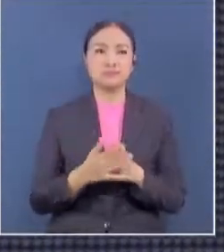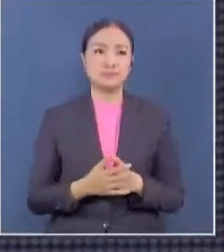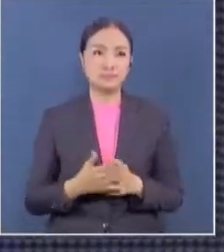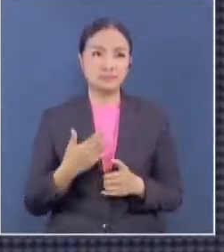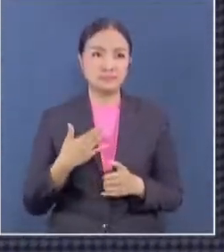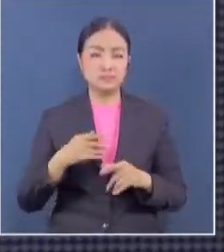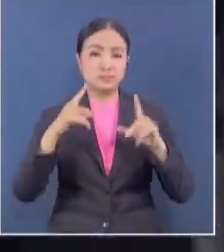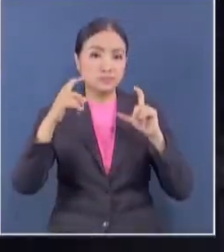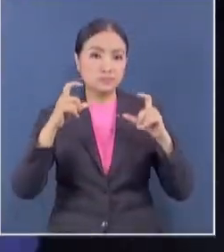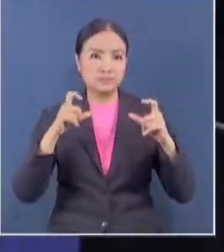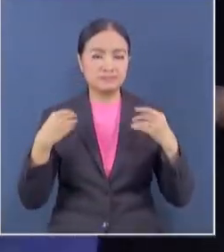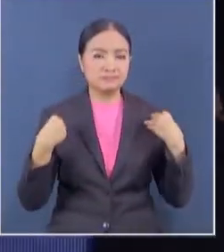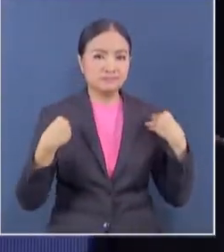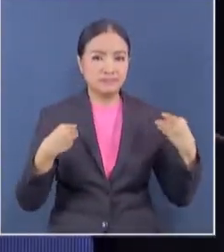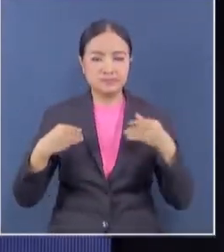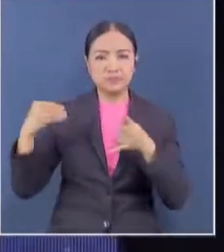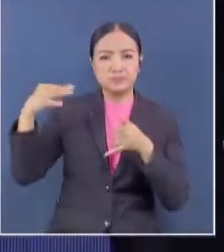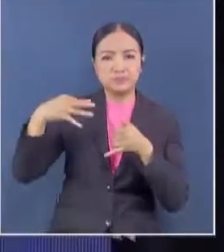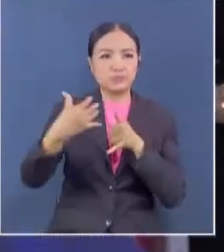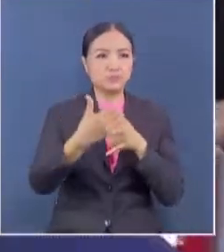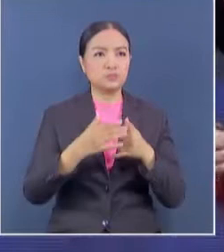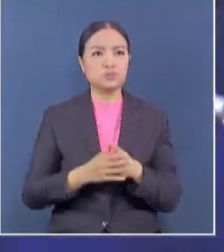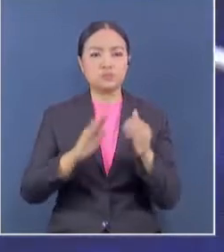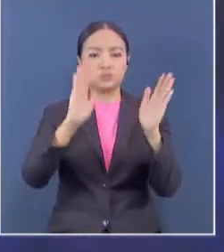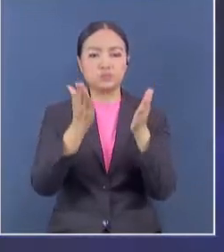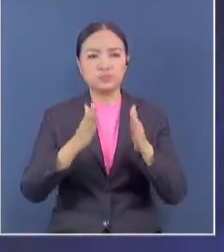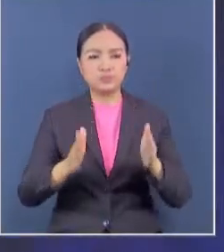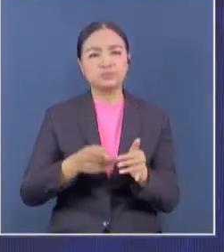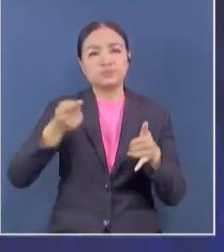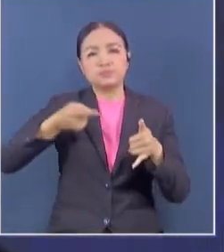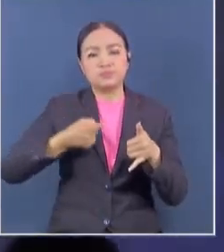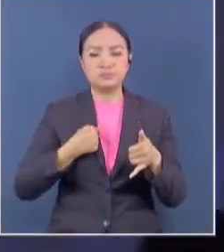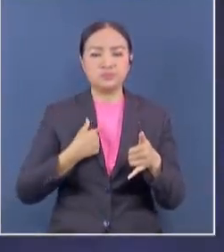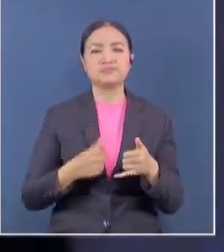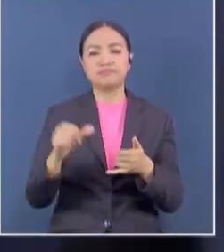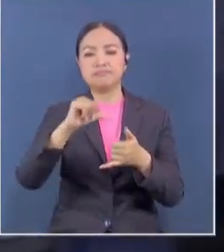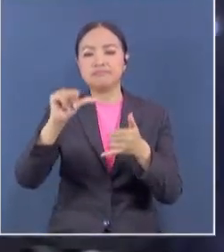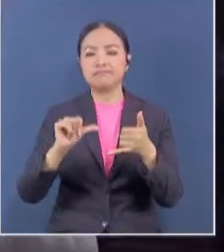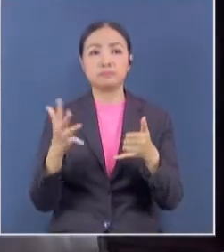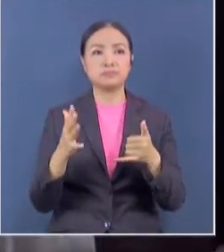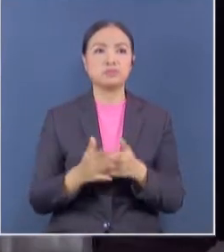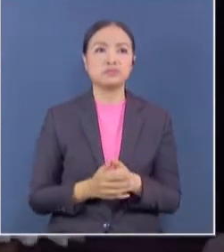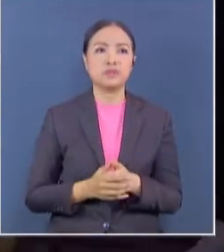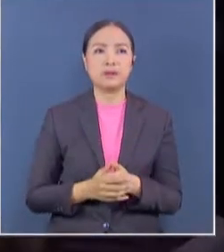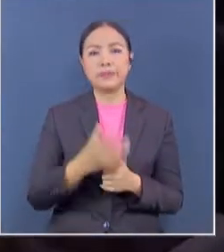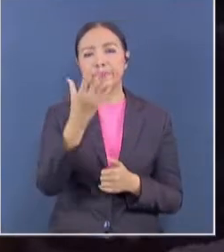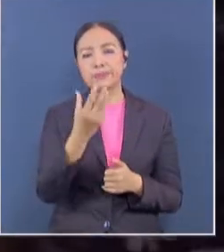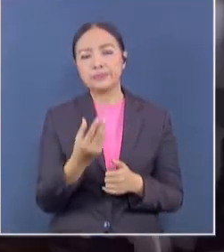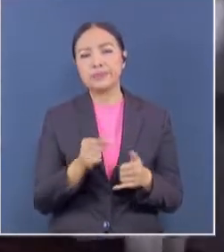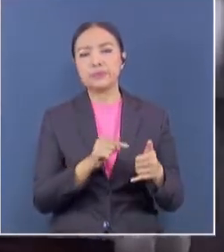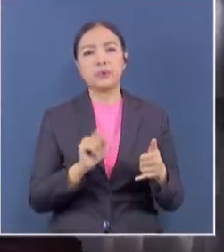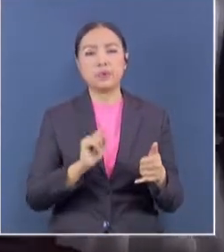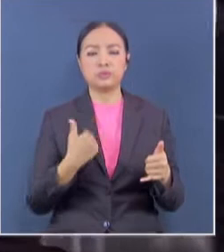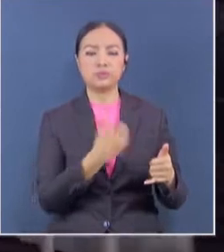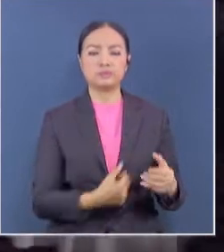ถ่ายรูปก็มีมุมและแสงค่ะยืนยันหุ่นจริงไม่เคยแต่งรูปพร้อมบอกยังยึดในเลียวไซบิวตี้เสมอ